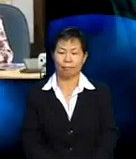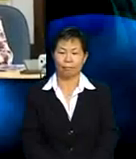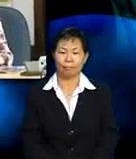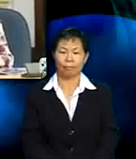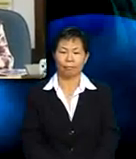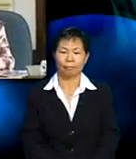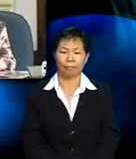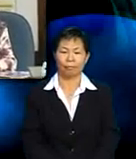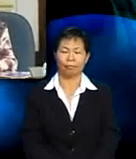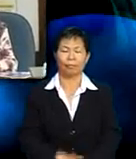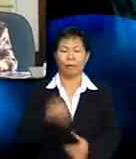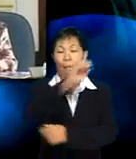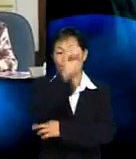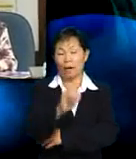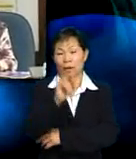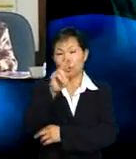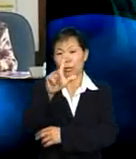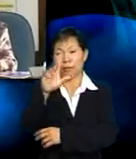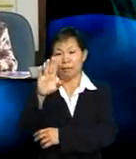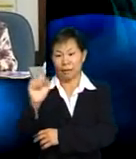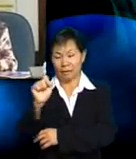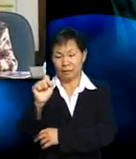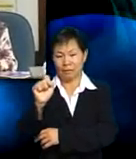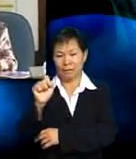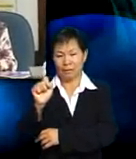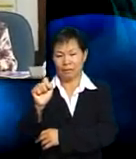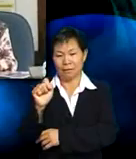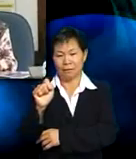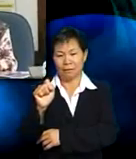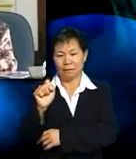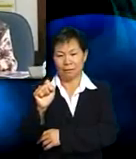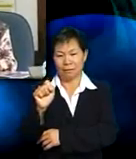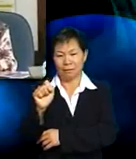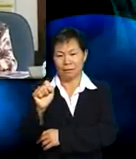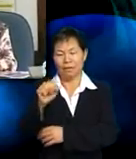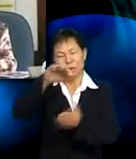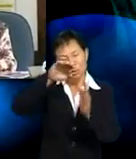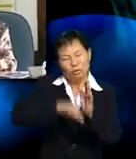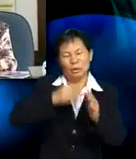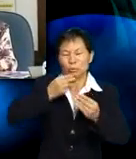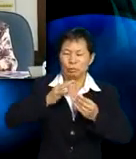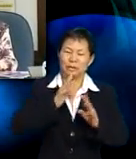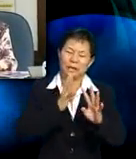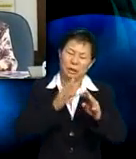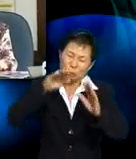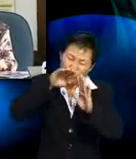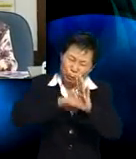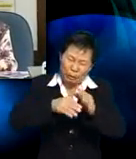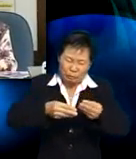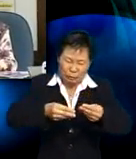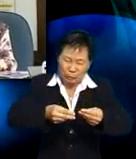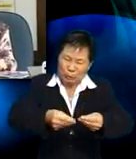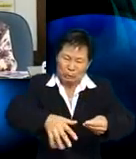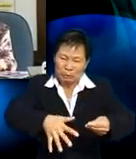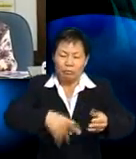Baik Amirul, ini markah UMBS kamu. Ini markah kamu kurang sebab kawan kamu kurang lancar tadi. Ini markah kamu dan kamu